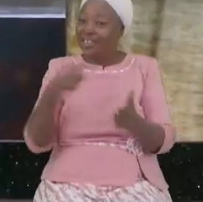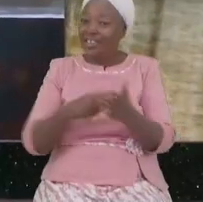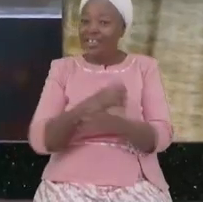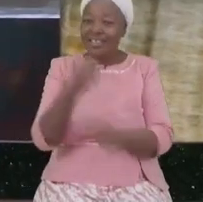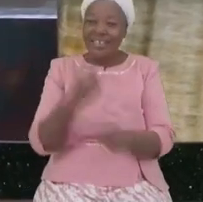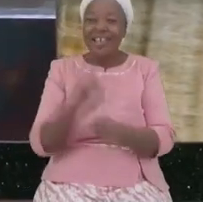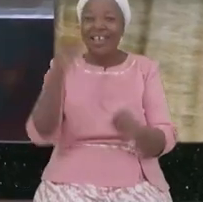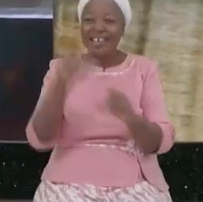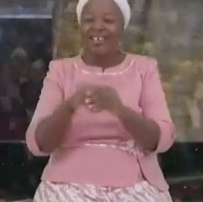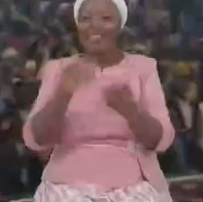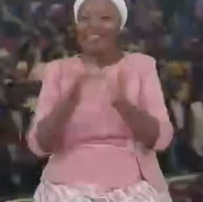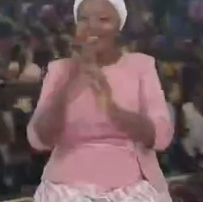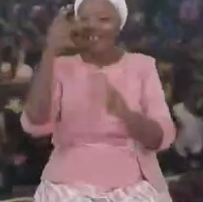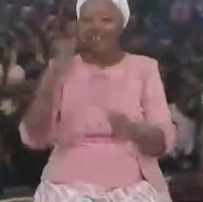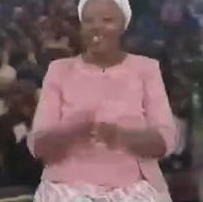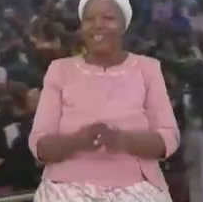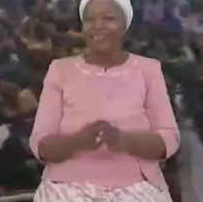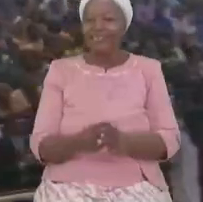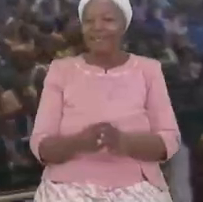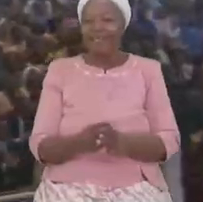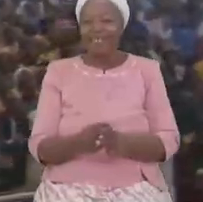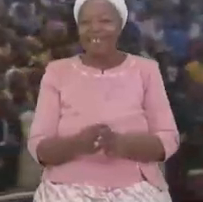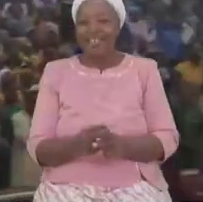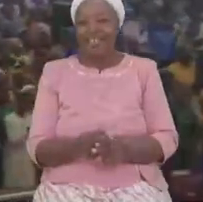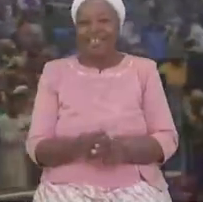de Jésus.